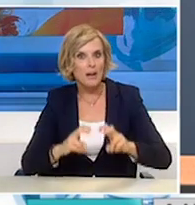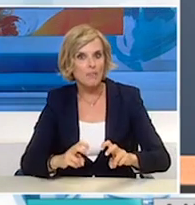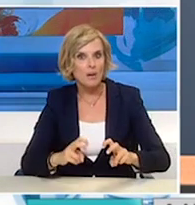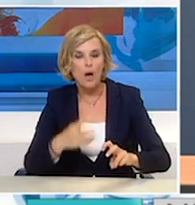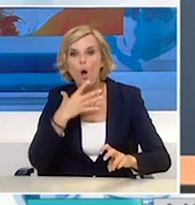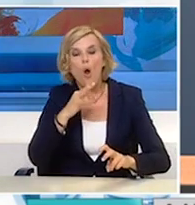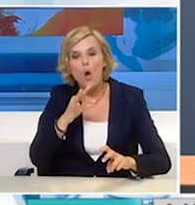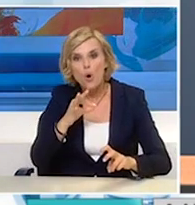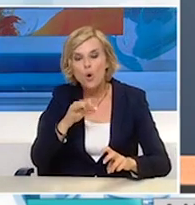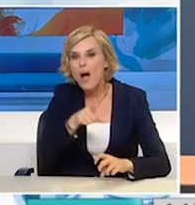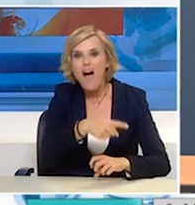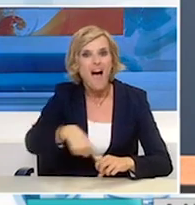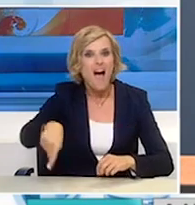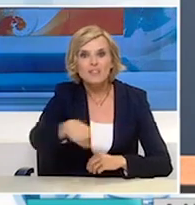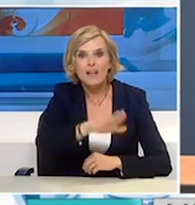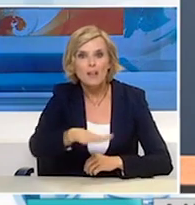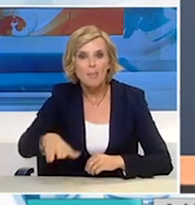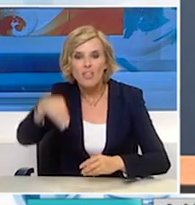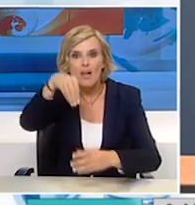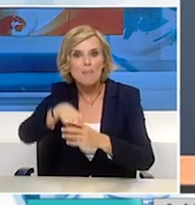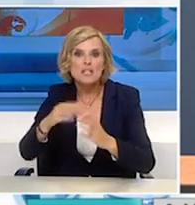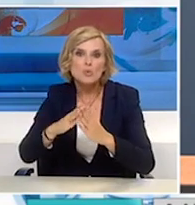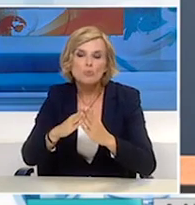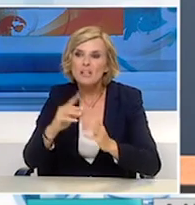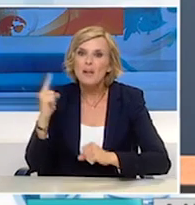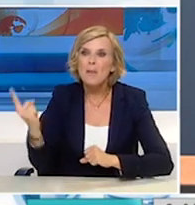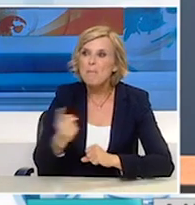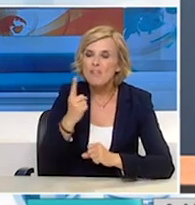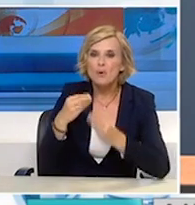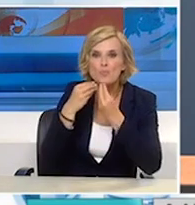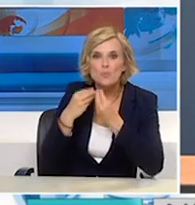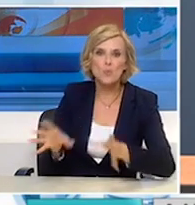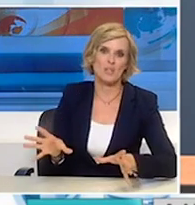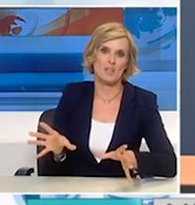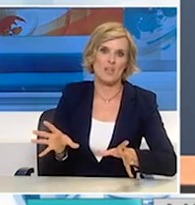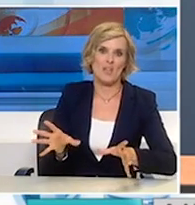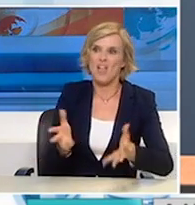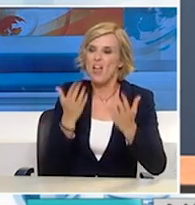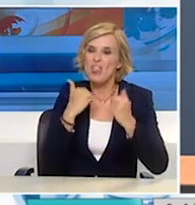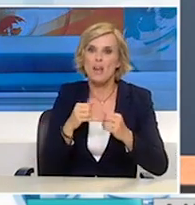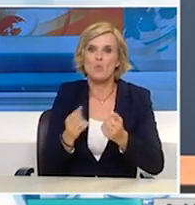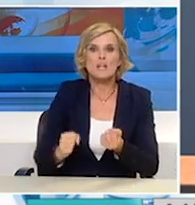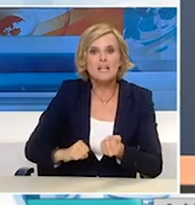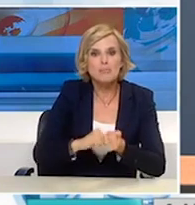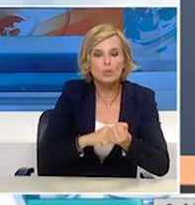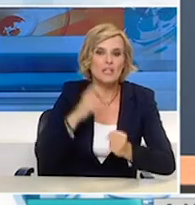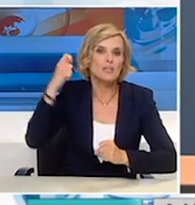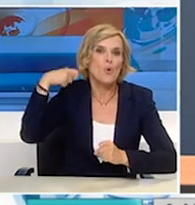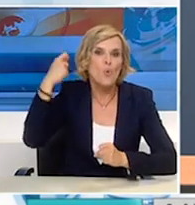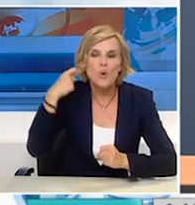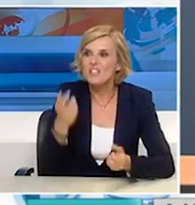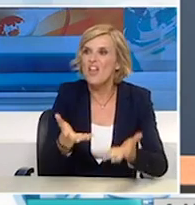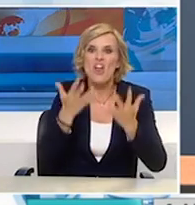της μικρότερης πιθανότητας αυτά τα παιδιά στο σπίτι να έχουν ένα περιβάλλον που να ευνοεί τη μαθησιακή εκπαιδευτική διαδικασία και